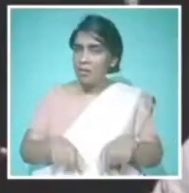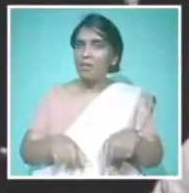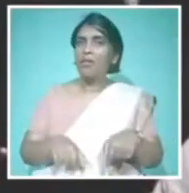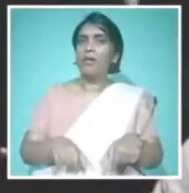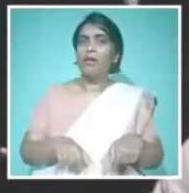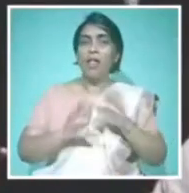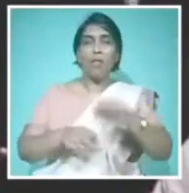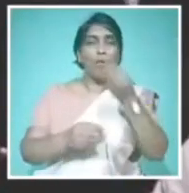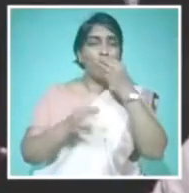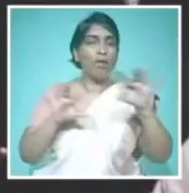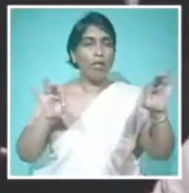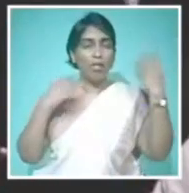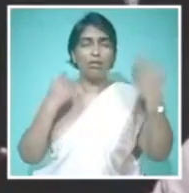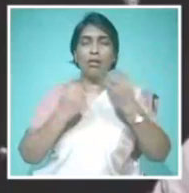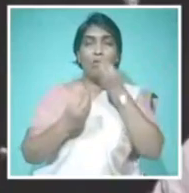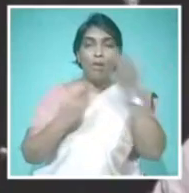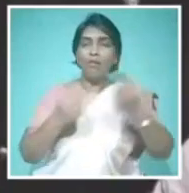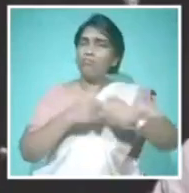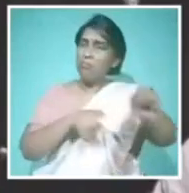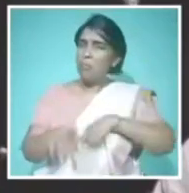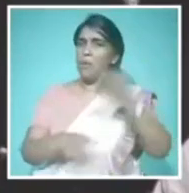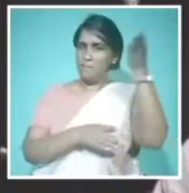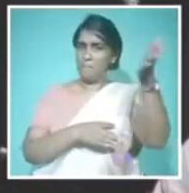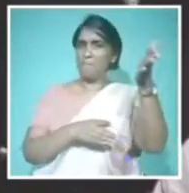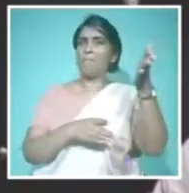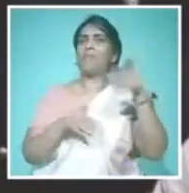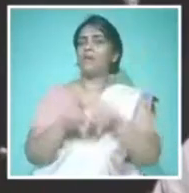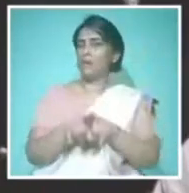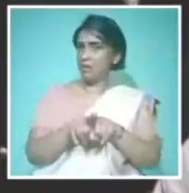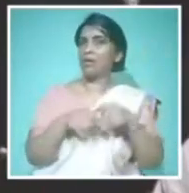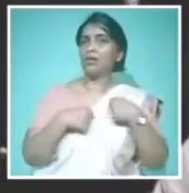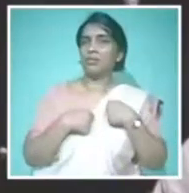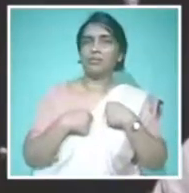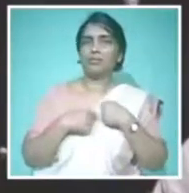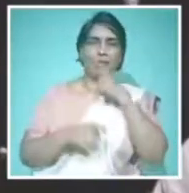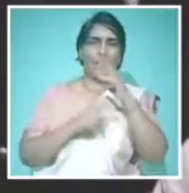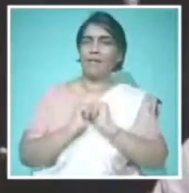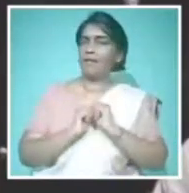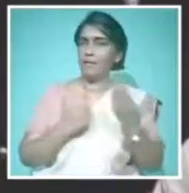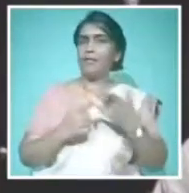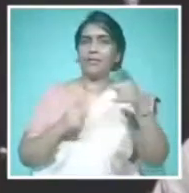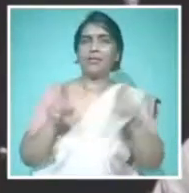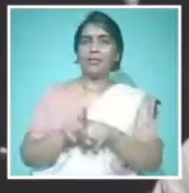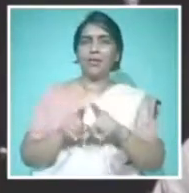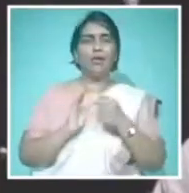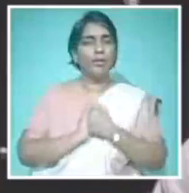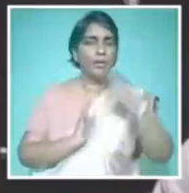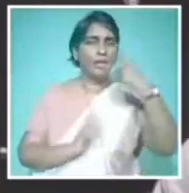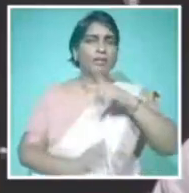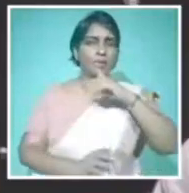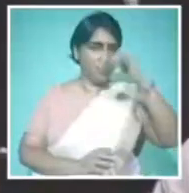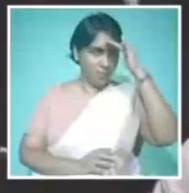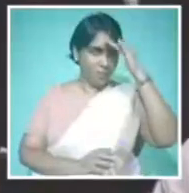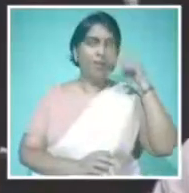මේ ළමා මන්ද පොස්සේ තියනවන කන නැතුව ඒකට වක් කියන්නවද මෙයා ඒ නිසා මම ඒක ගැන කතා කරන්න යන්න ඔයිට වැඩිය ගරු නියෝජ්‍ය